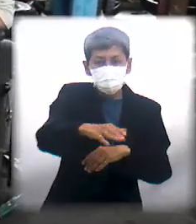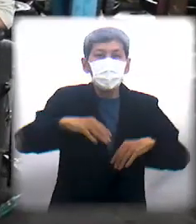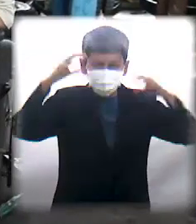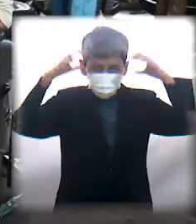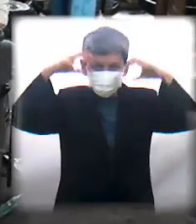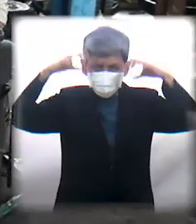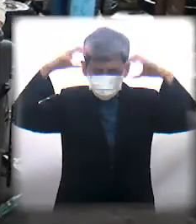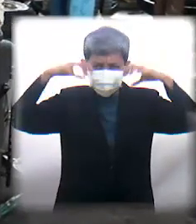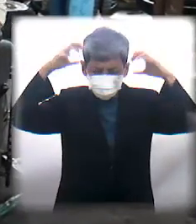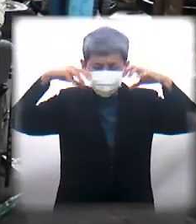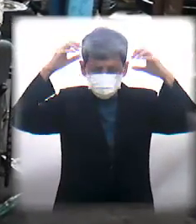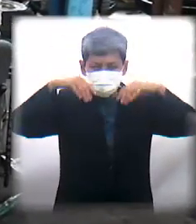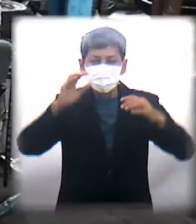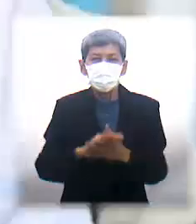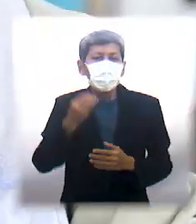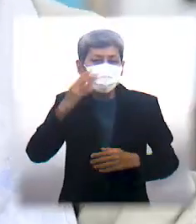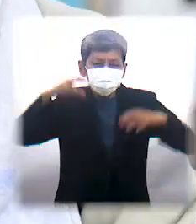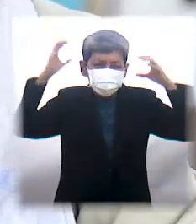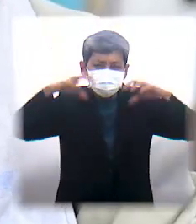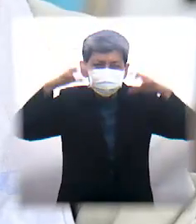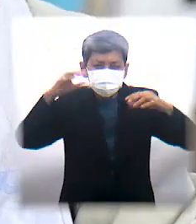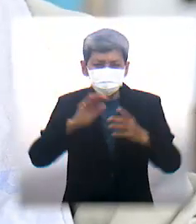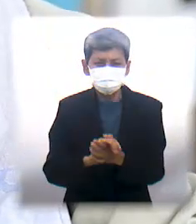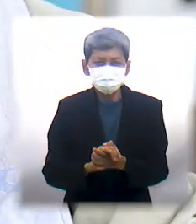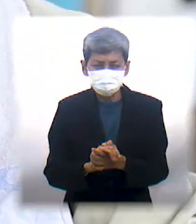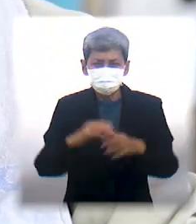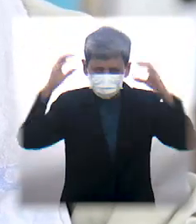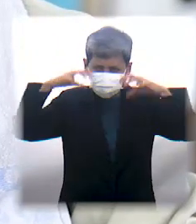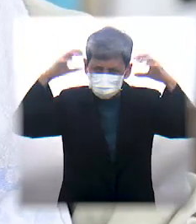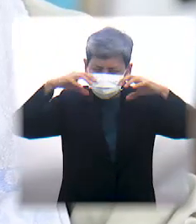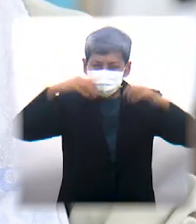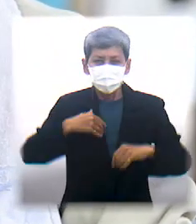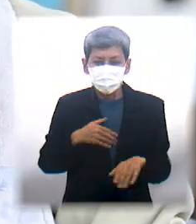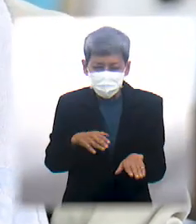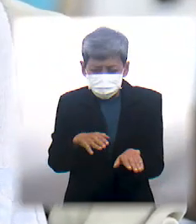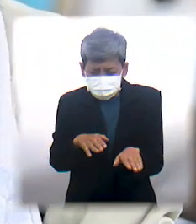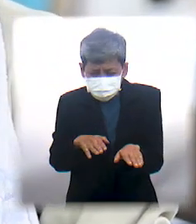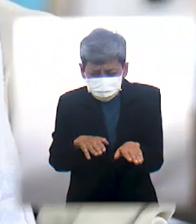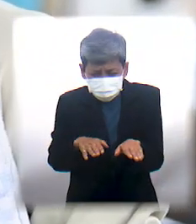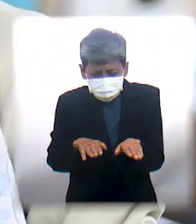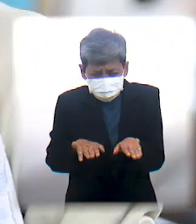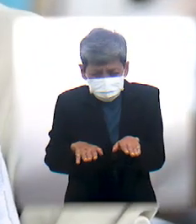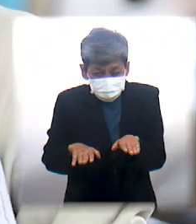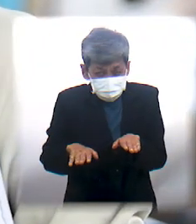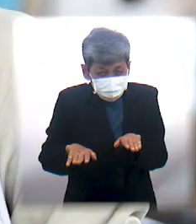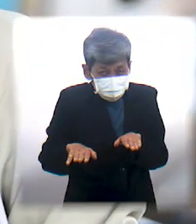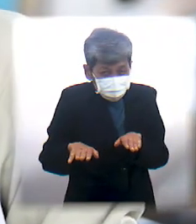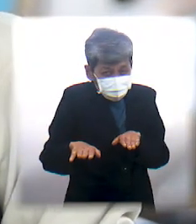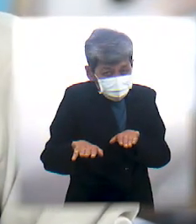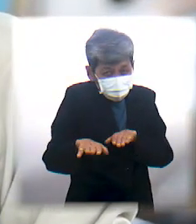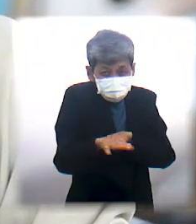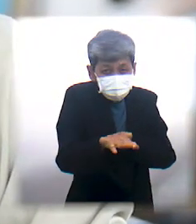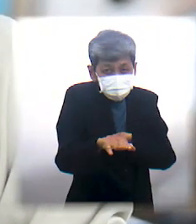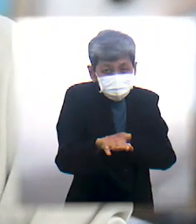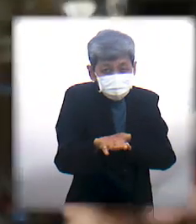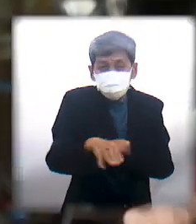นตกอะคะ ใช่ฝนตกถนนลื่นค่ะกับจังหวะที่แซงของขึ้นไปอะแล้วกำลังจะขับเข้าเลนอะน่ะช่วงนั้นร